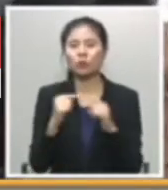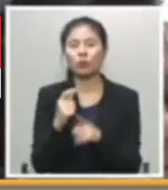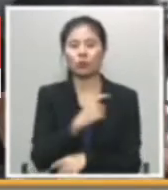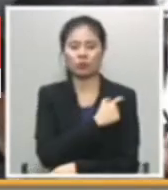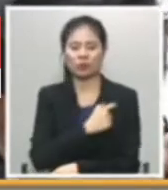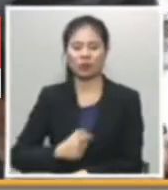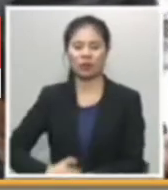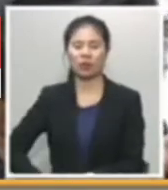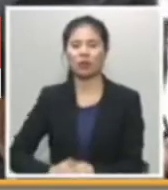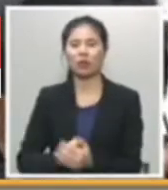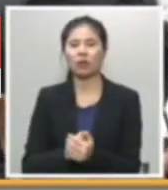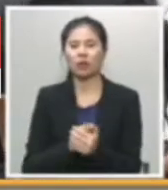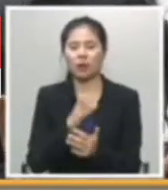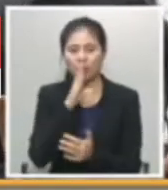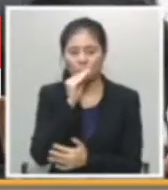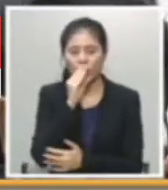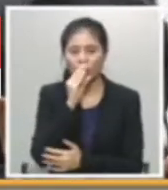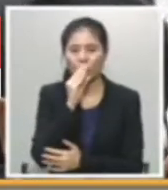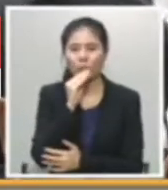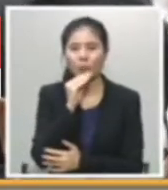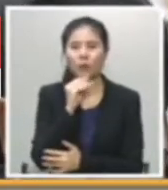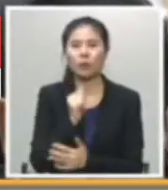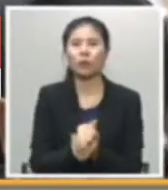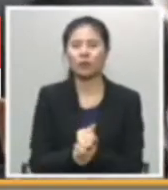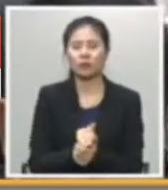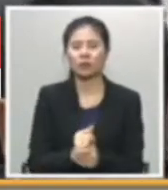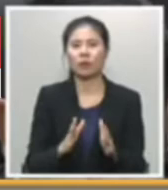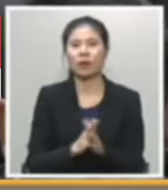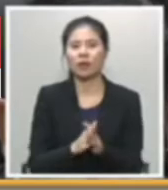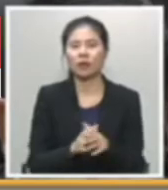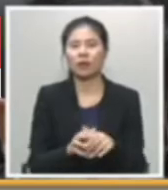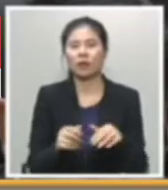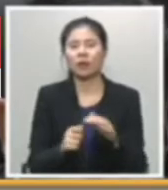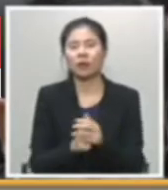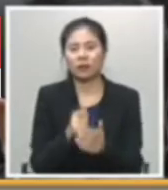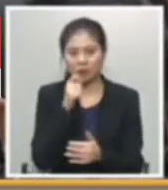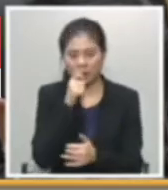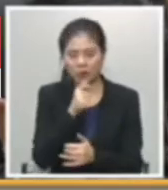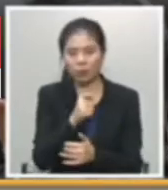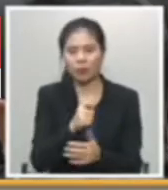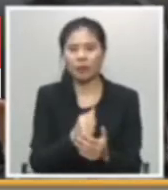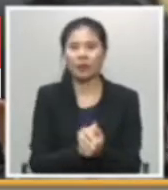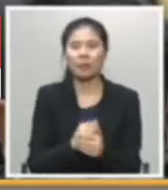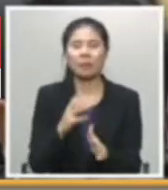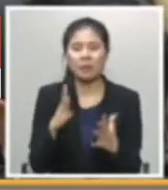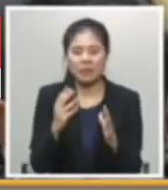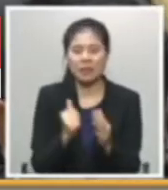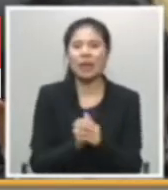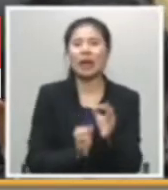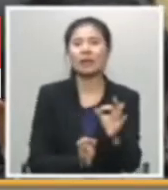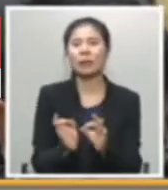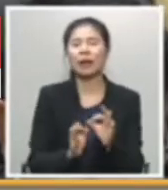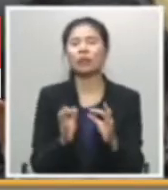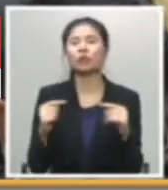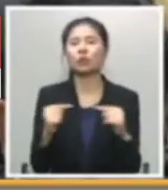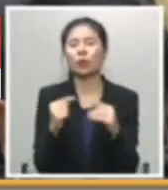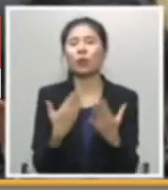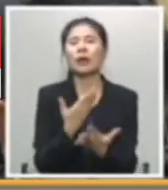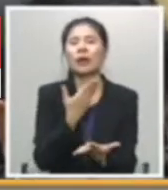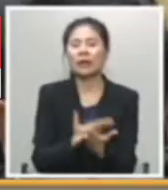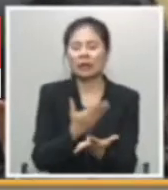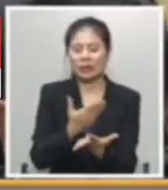าด้วยการแถลงนโยบายไม่ได้อธิบายถึงแหล่งที่มาของงบประมาณไม่ได้แสดงถึง